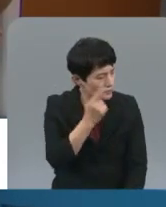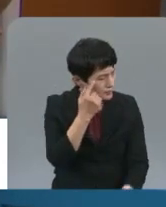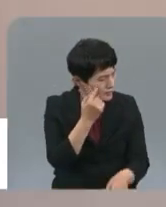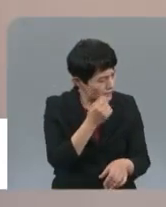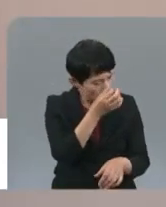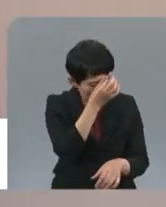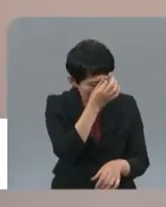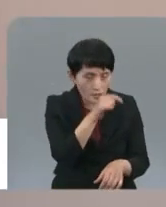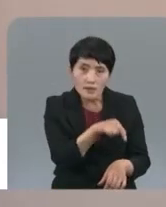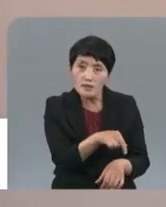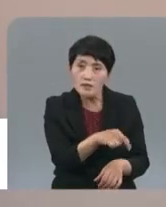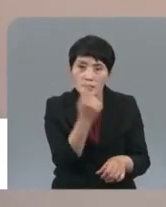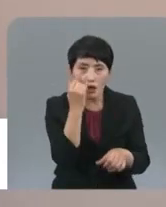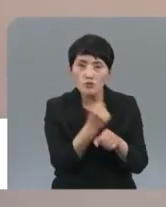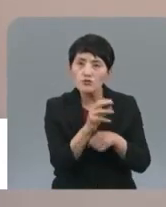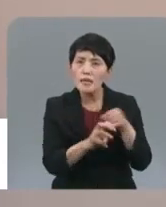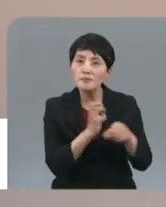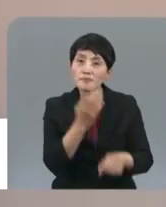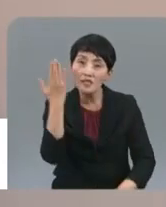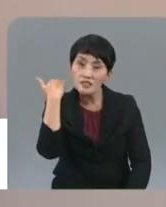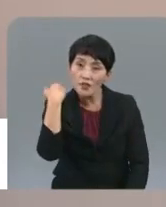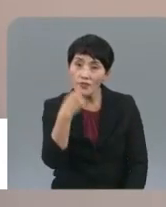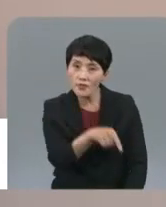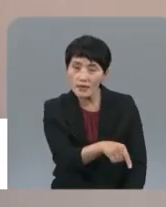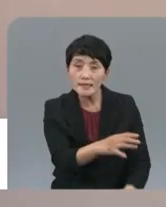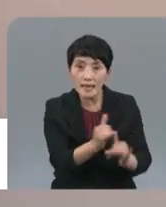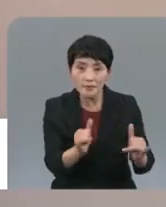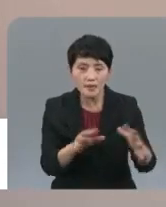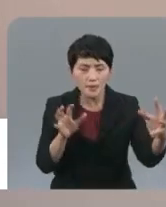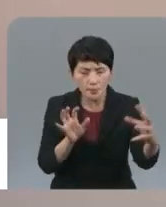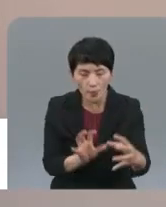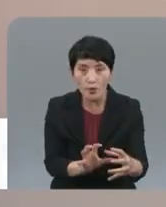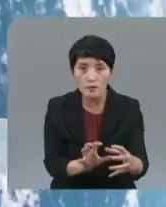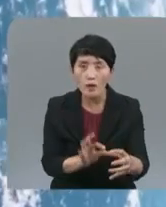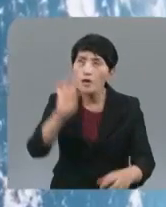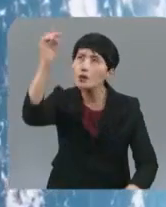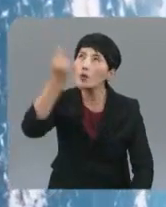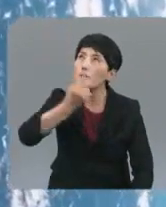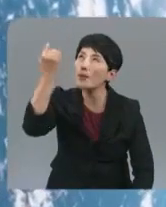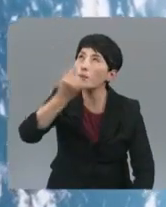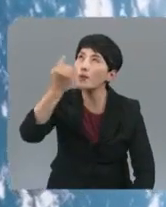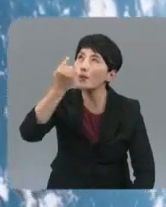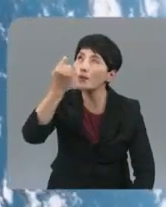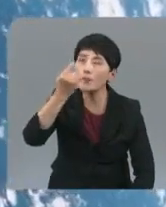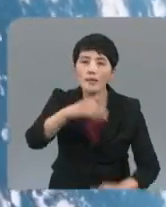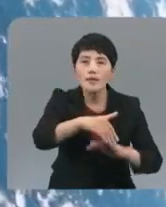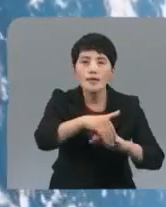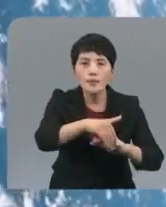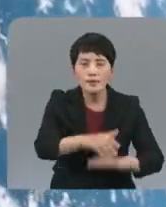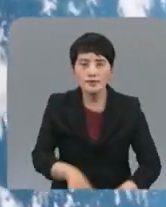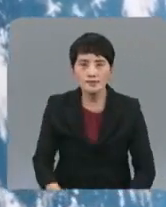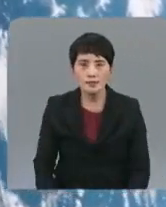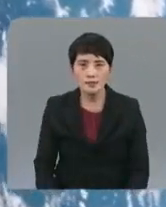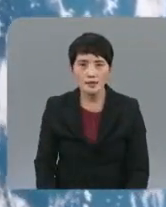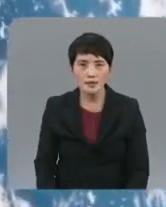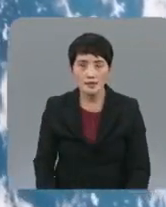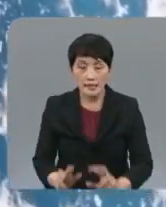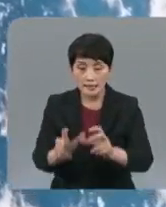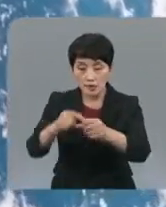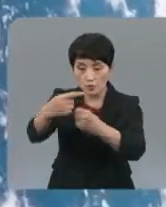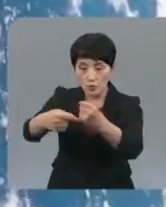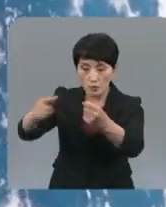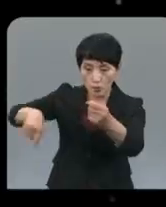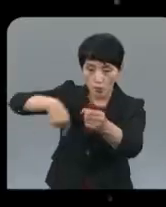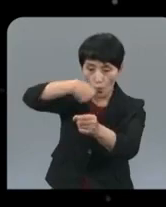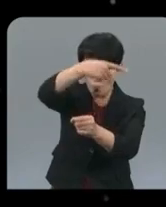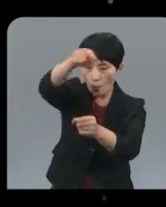uribiol 1 pun menjadi salah satu dari 36.000 puing-puing sampah di luar angkasa yang berdiameter lebih dari 10 cm